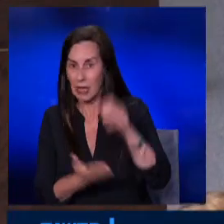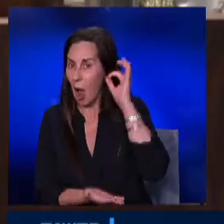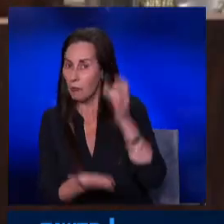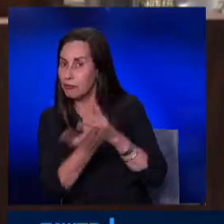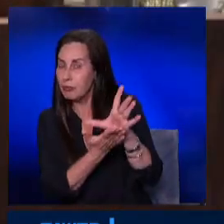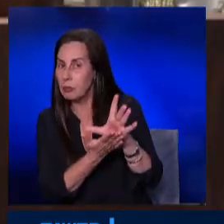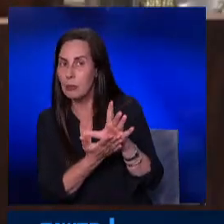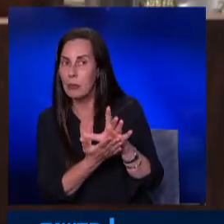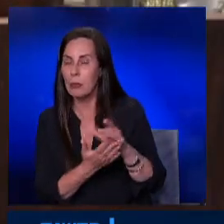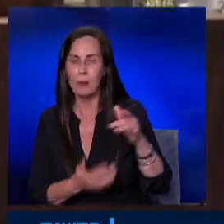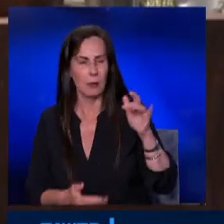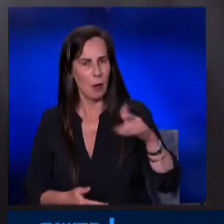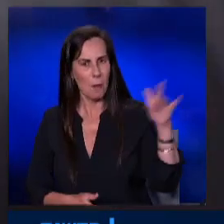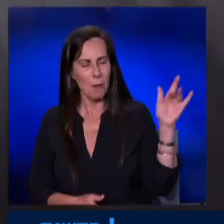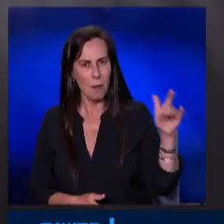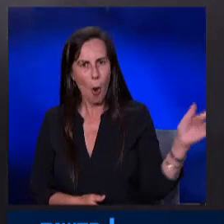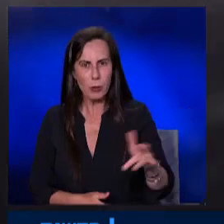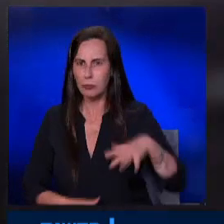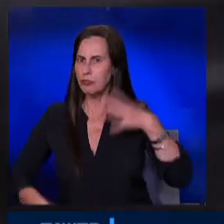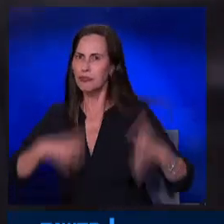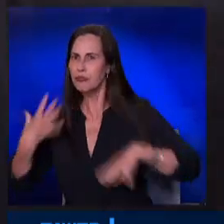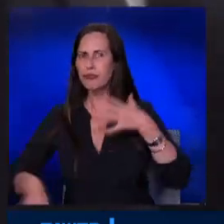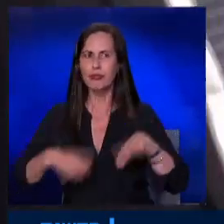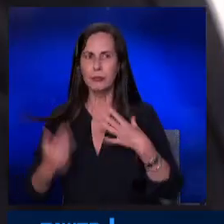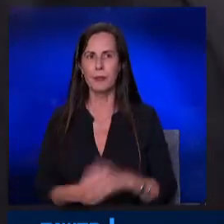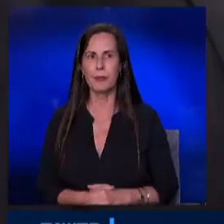מהדוכן, התמרדו חברי האופוזיציה. אתה מחבל!